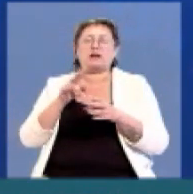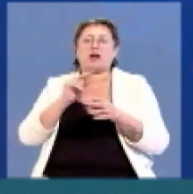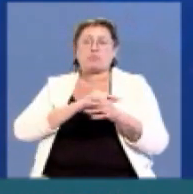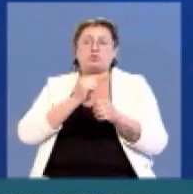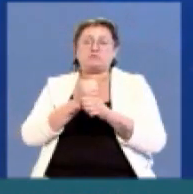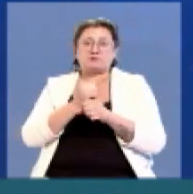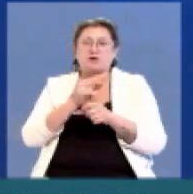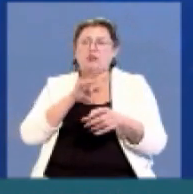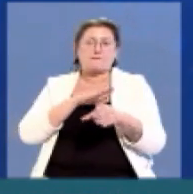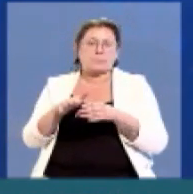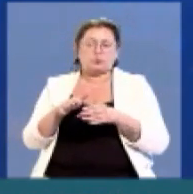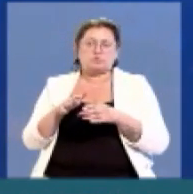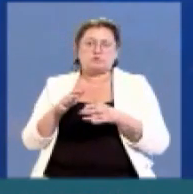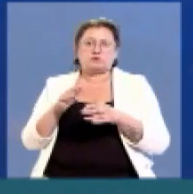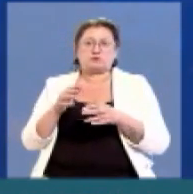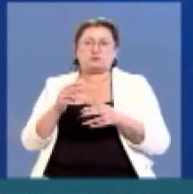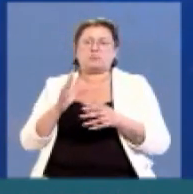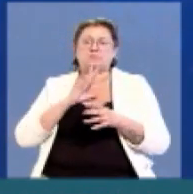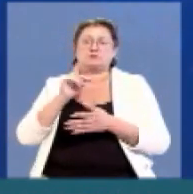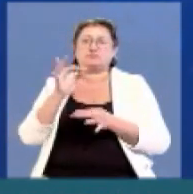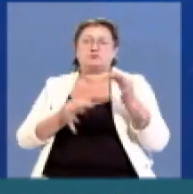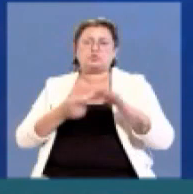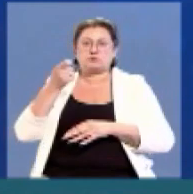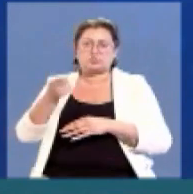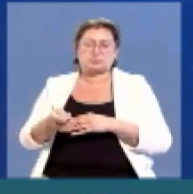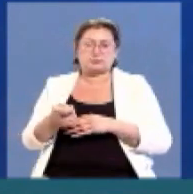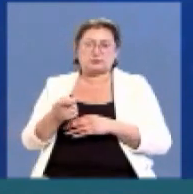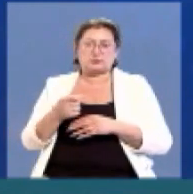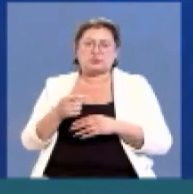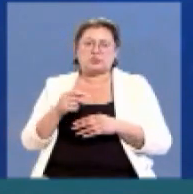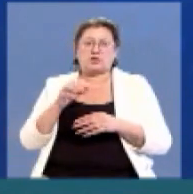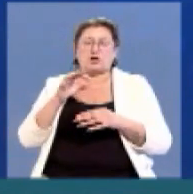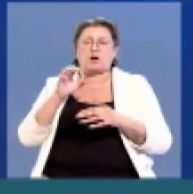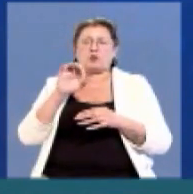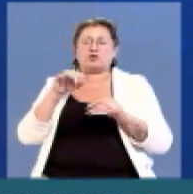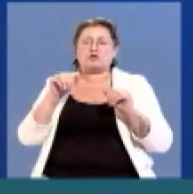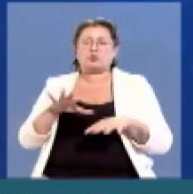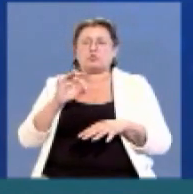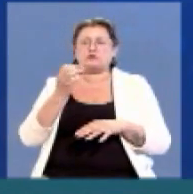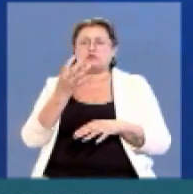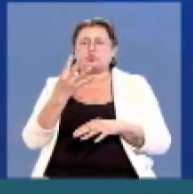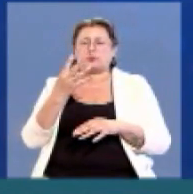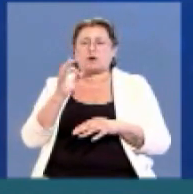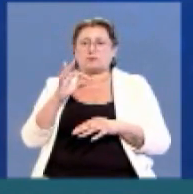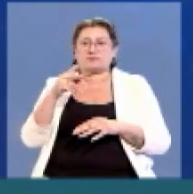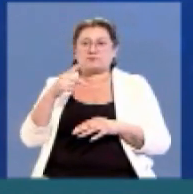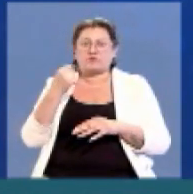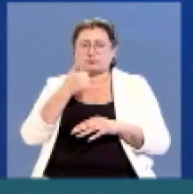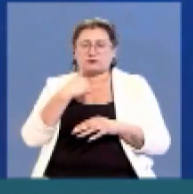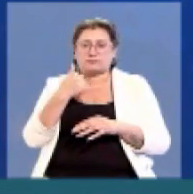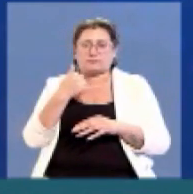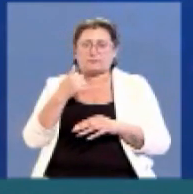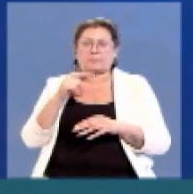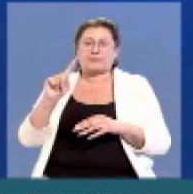7-ші қаңтарда Б блогы берілген сәттен бастап жұмыстарды мердігер толық көлемде анықтаған жоқ. 2021 жылғы 14-ші